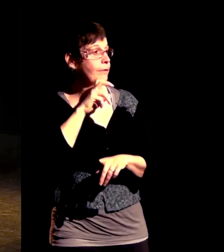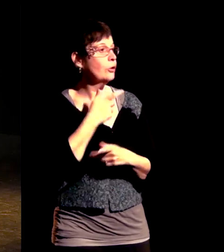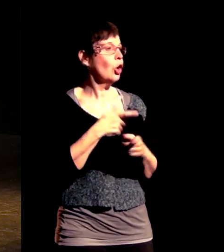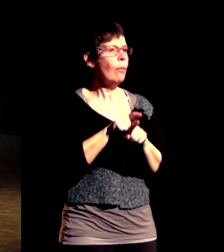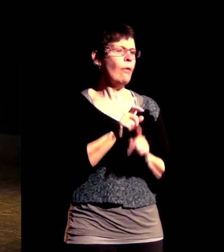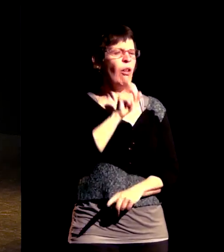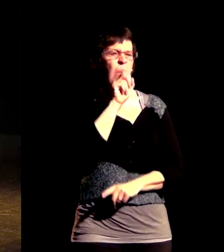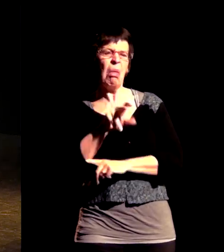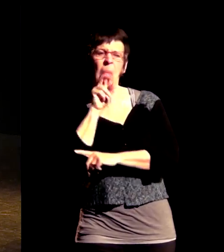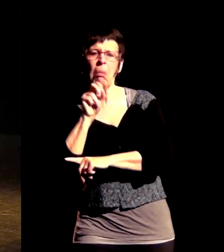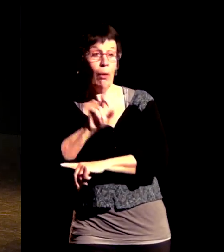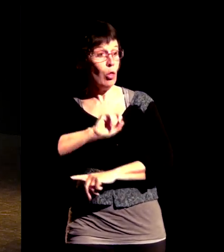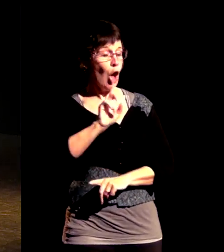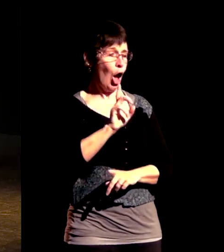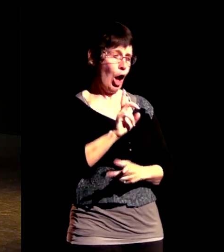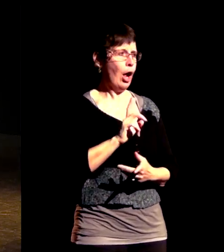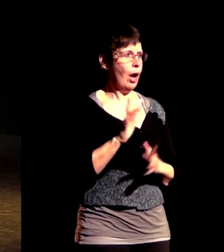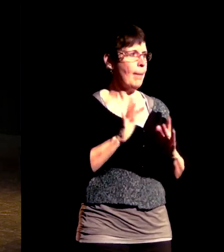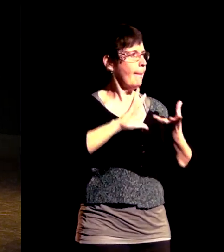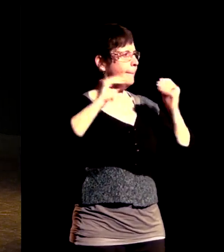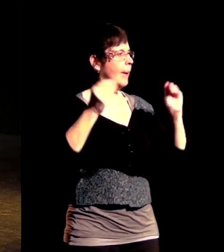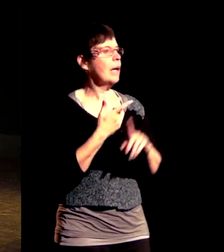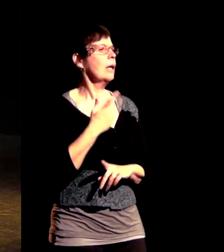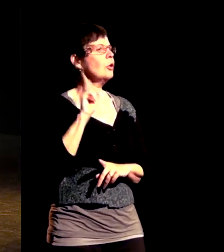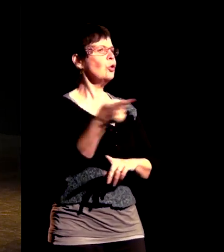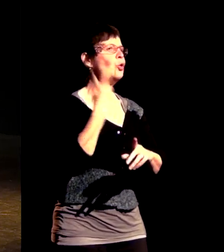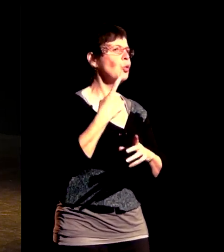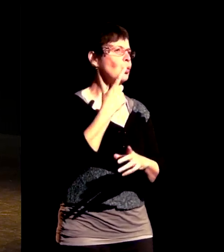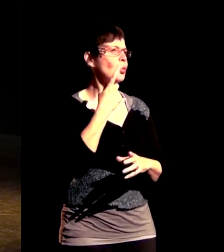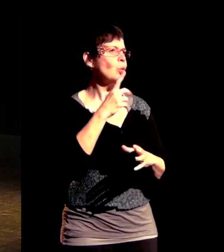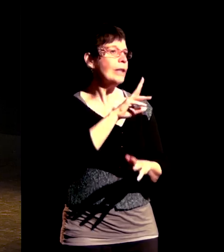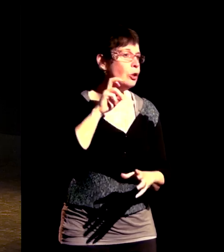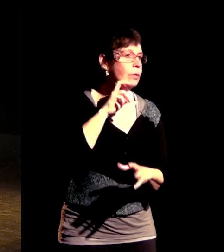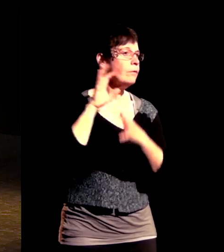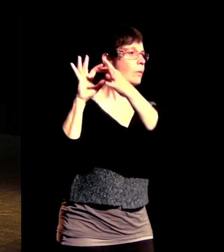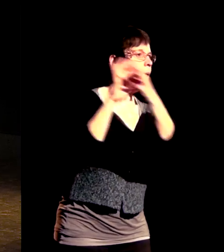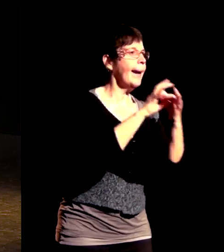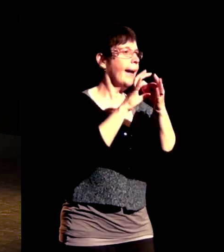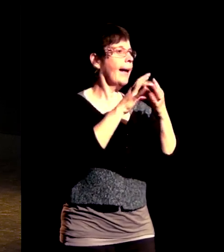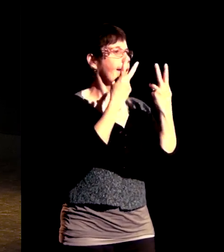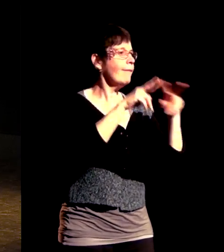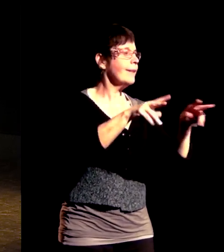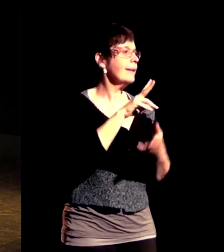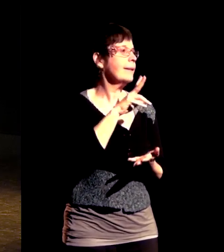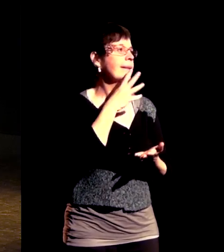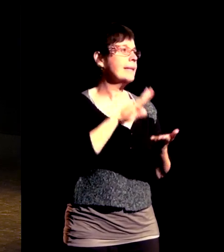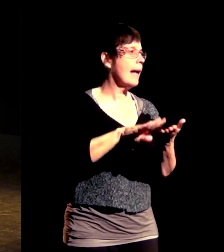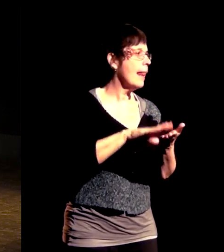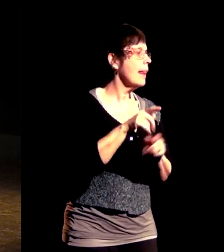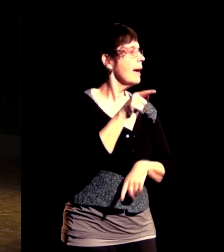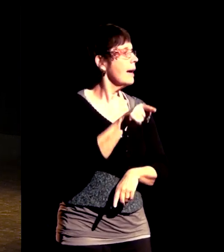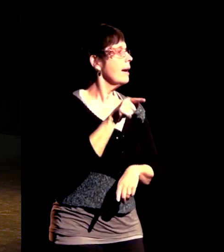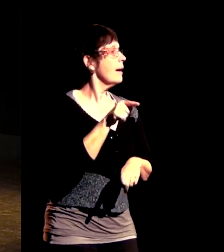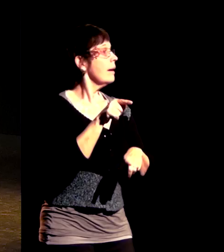les Juifs sont des alliés objectifs d'Israël, que tous les Juifs soutiennent Israël, puisque quand on critique Israël, l'État dit